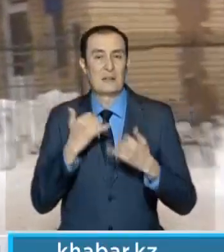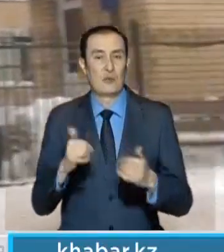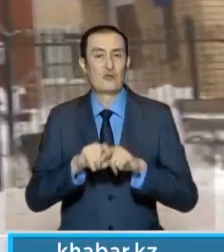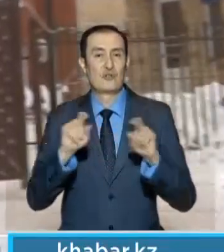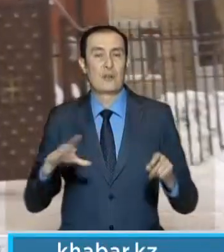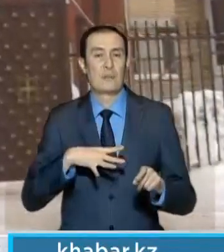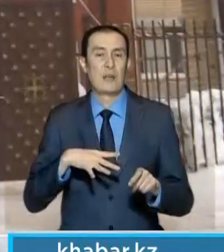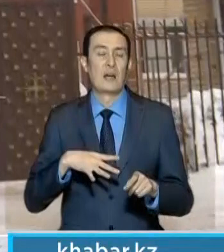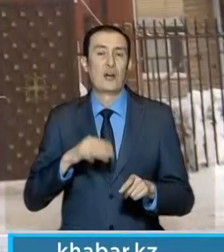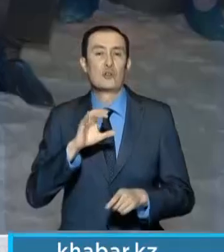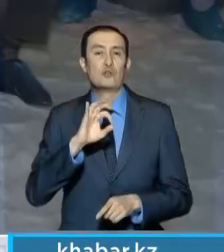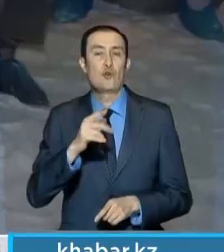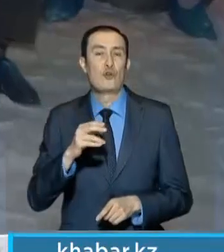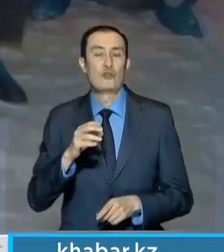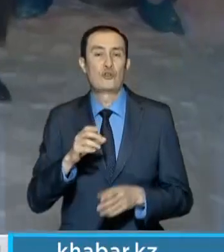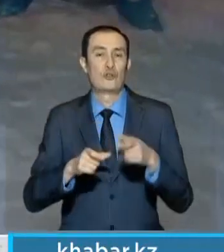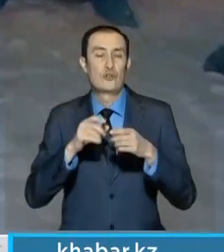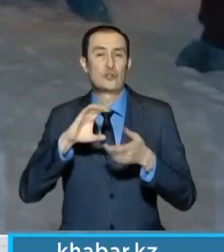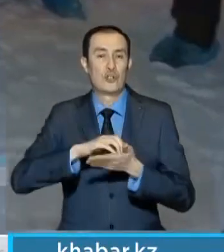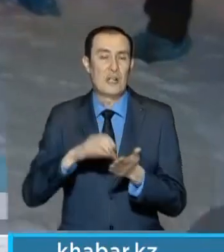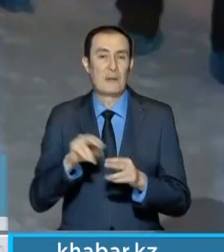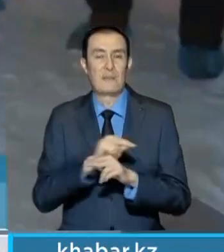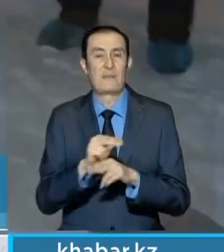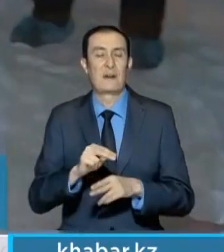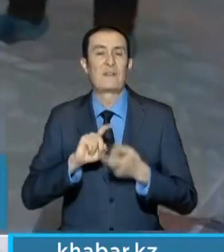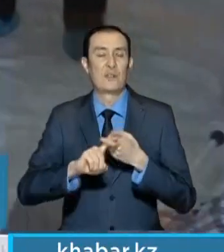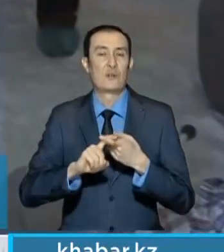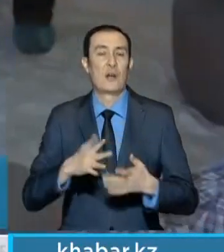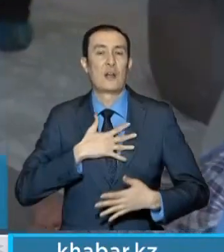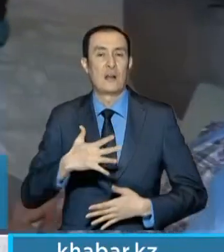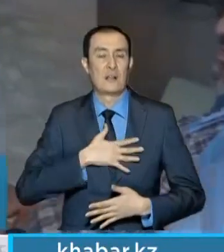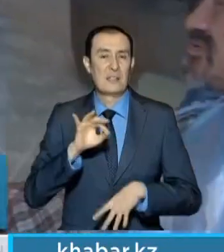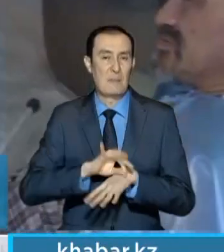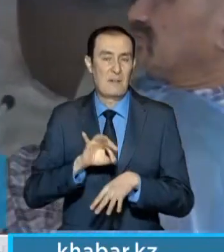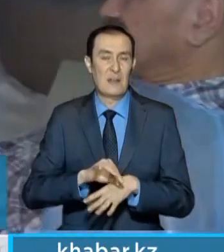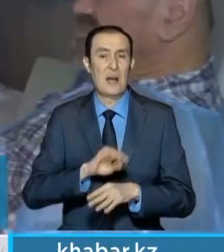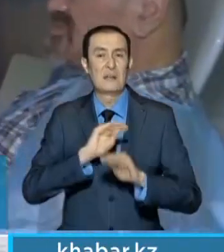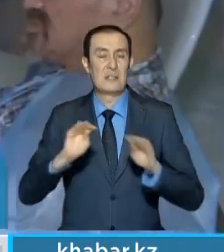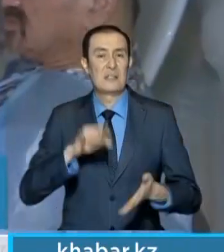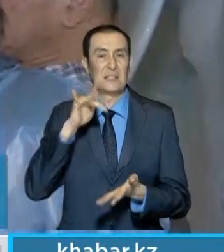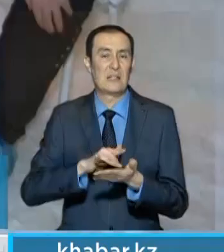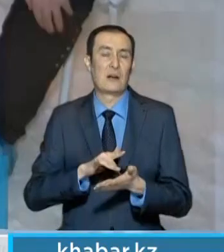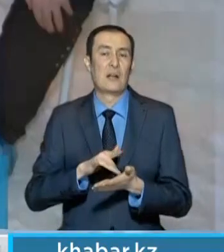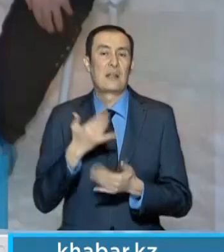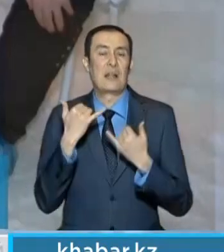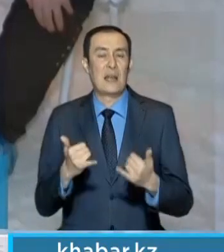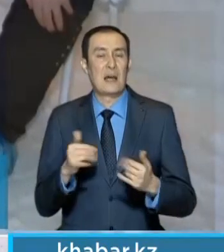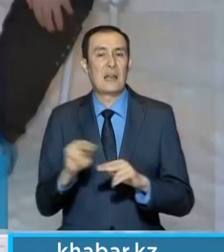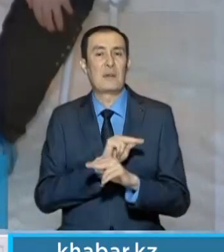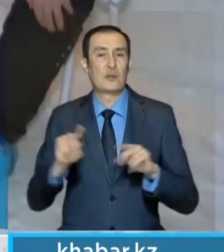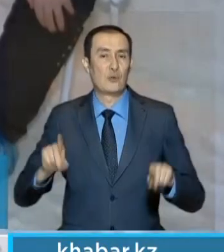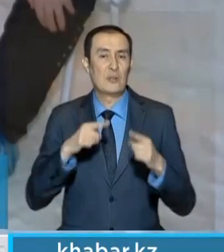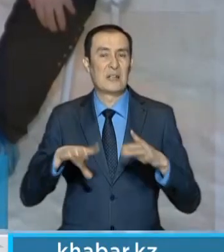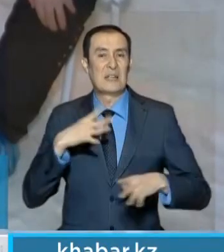учреждении появилась соляная шахта для профилактики инфекционных и лор-заболеваний. Фонд также оснастил центр оборудованием для проведения